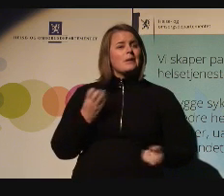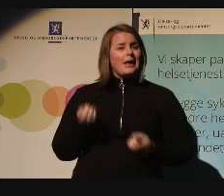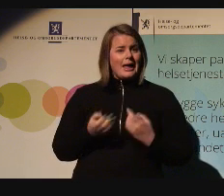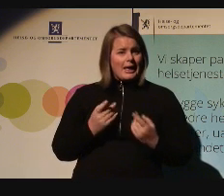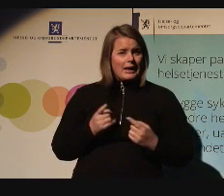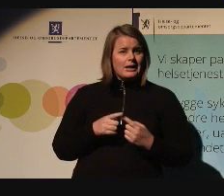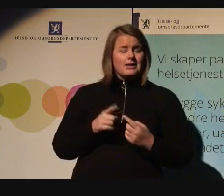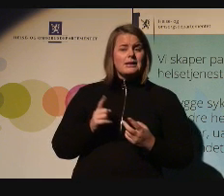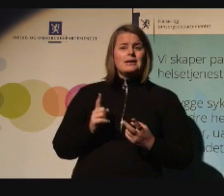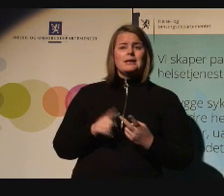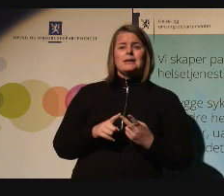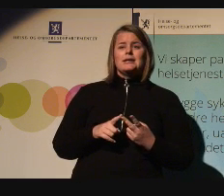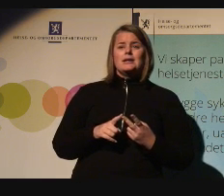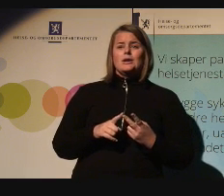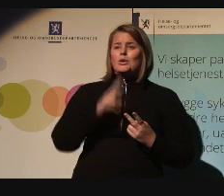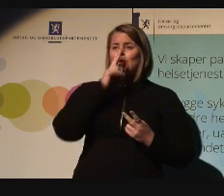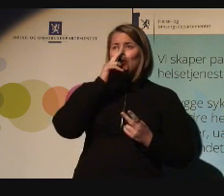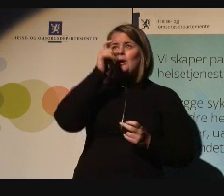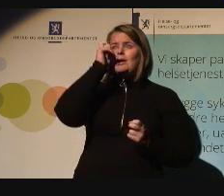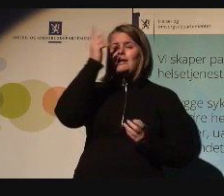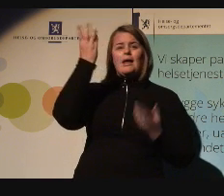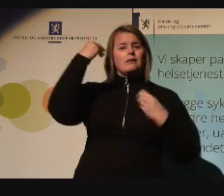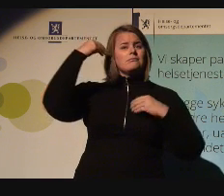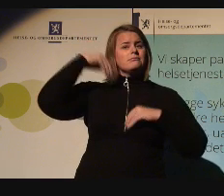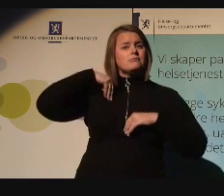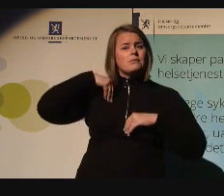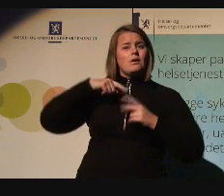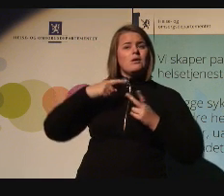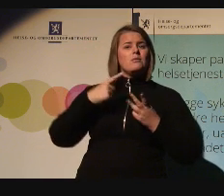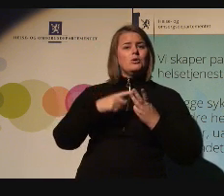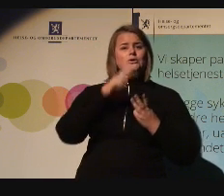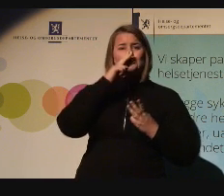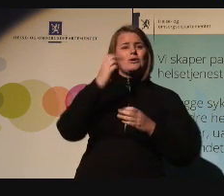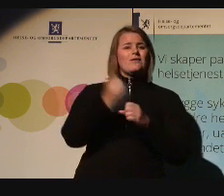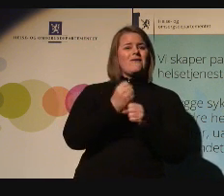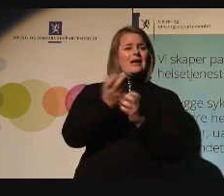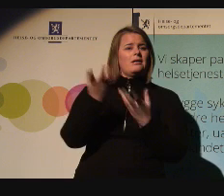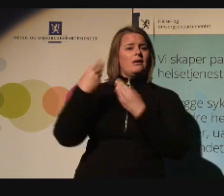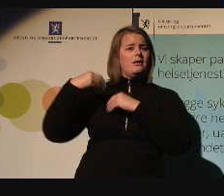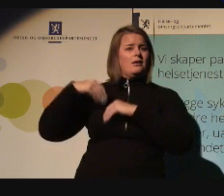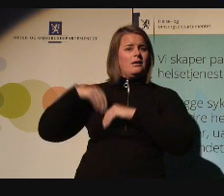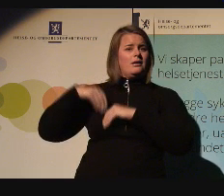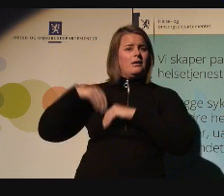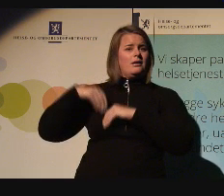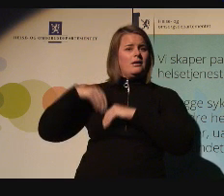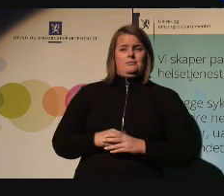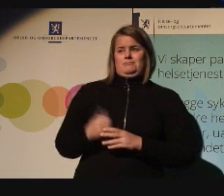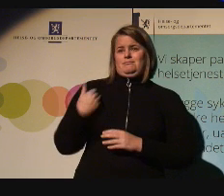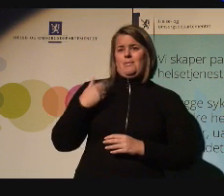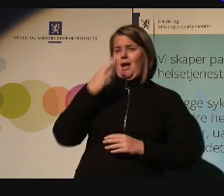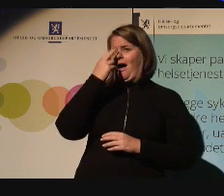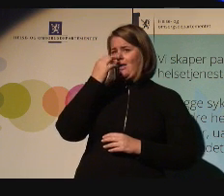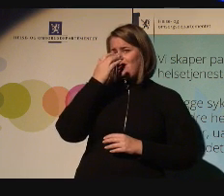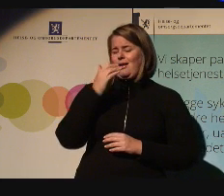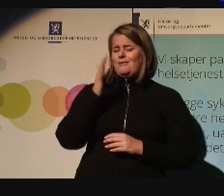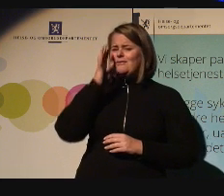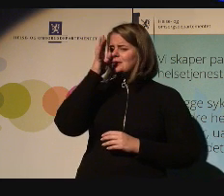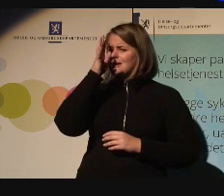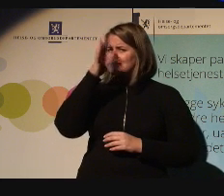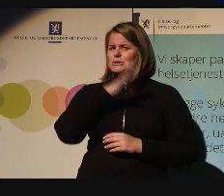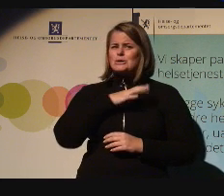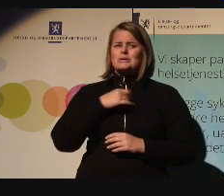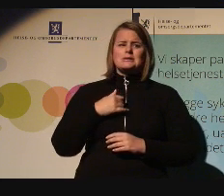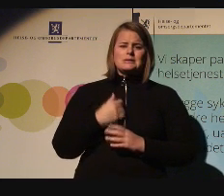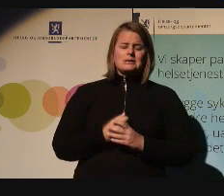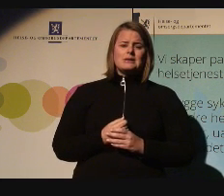har fått nye ideer og verktøy å ta med hjem. Jeg synes at Anne var fantastisk, og